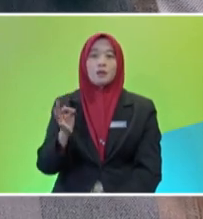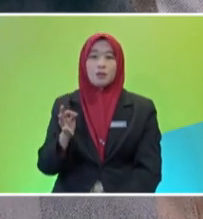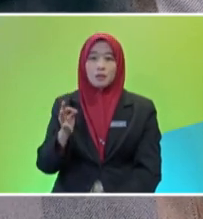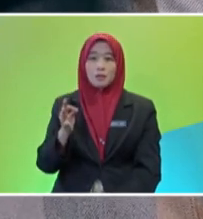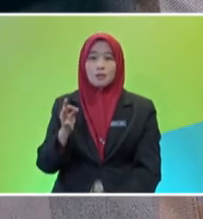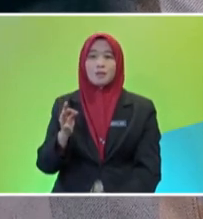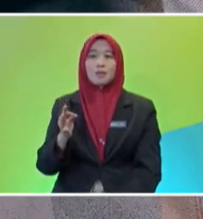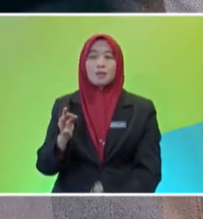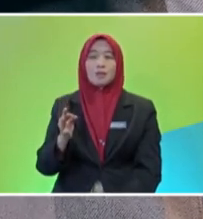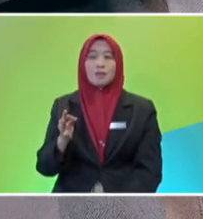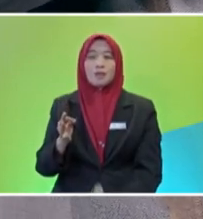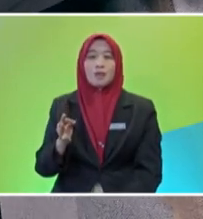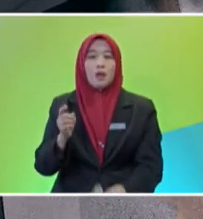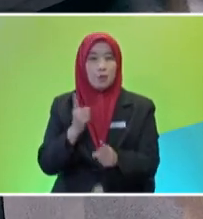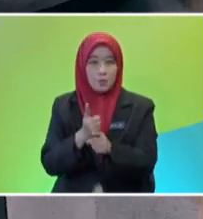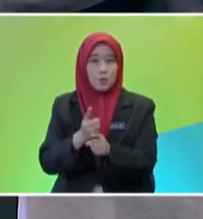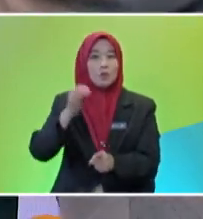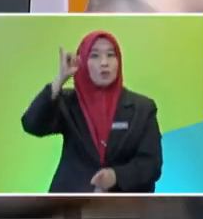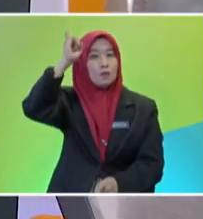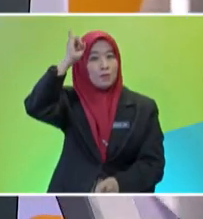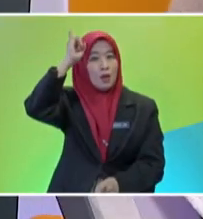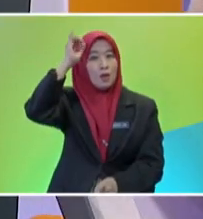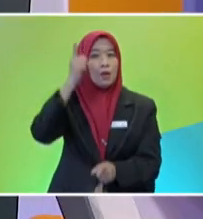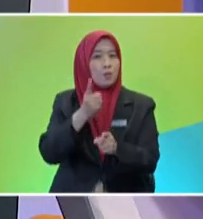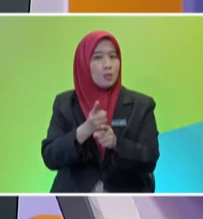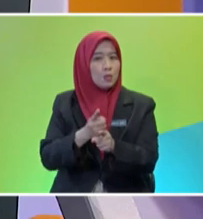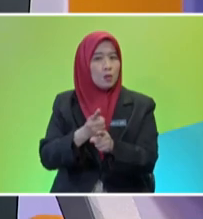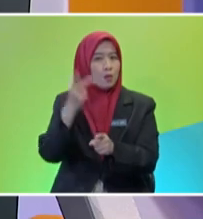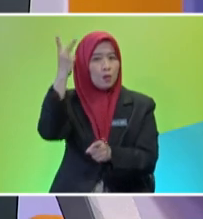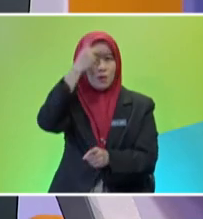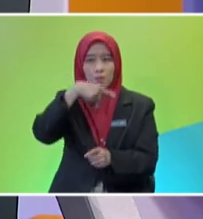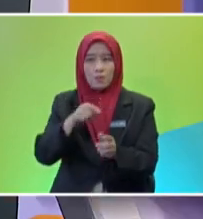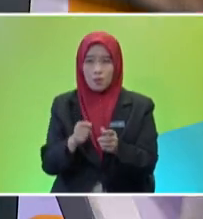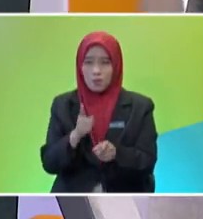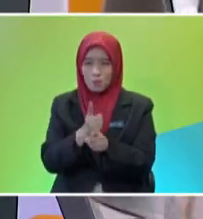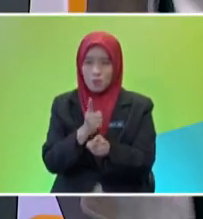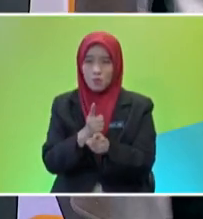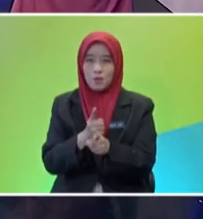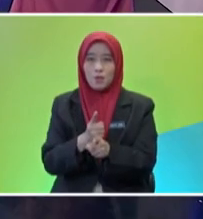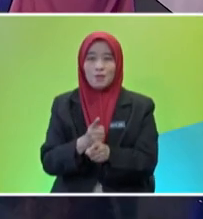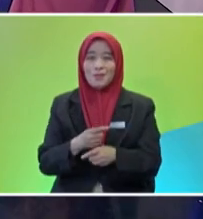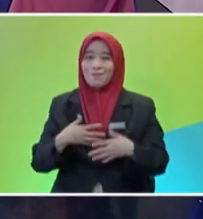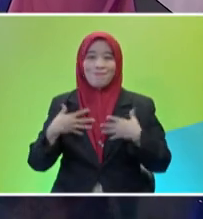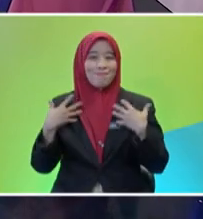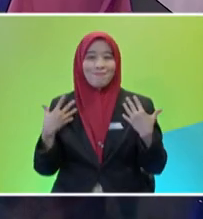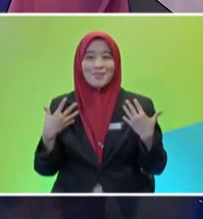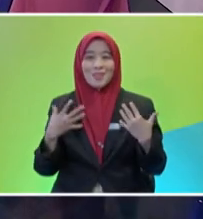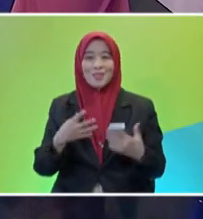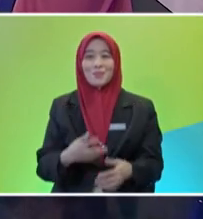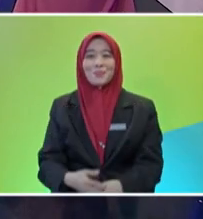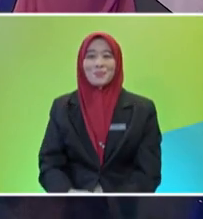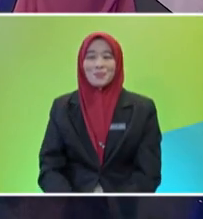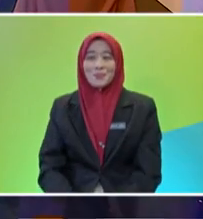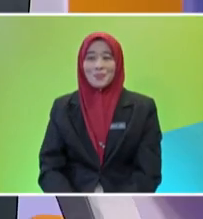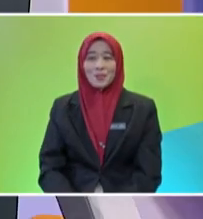lah Irfan. Okey. Betul lah puzzle betul. Irfan seronok tak main ni? Seronok cikgu. Ada sikit lagi, sikit lagi. Macam